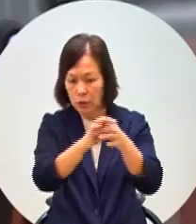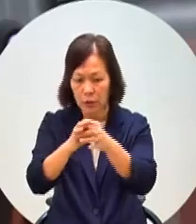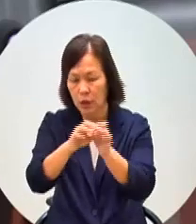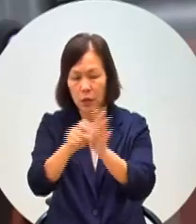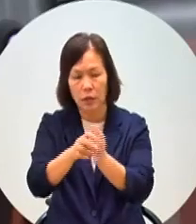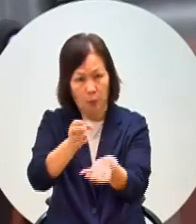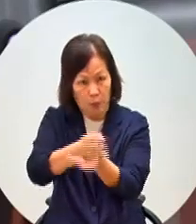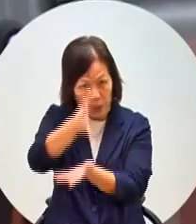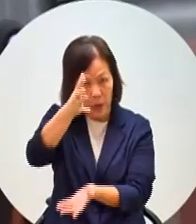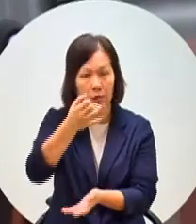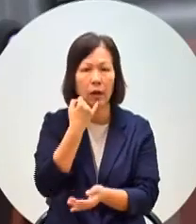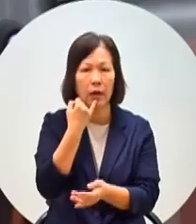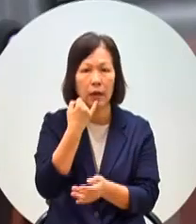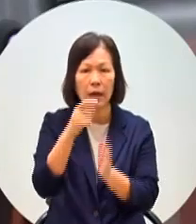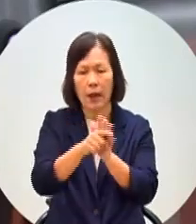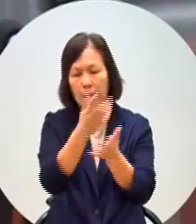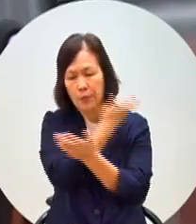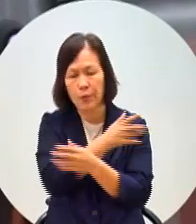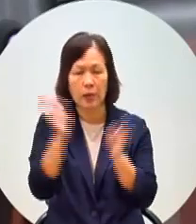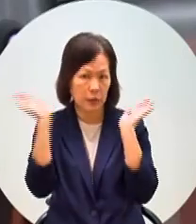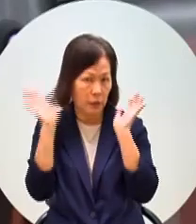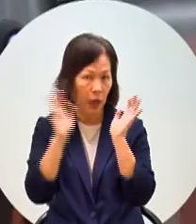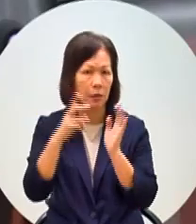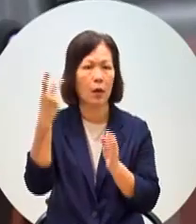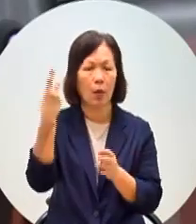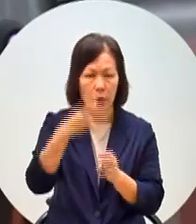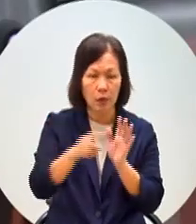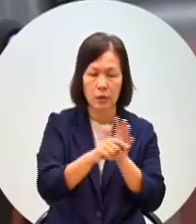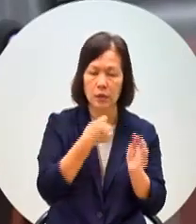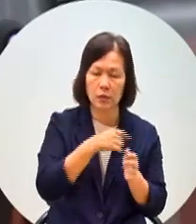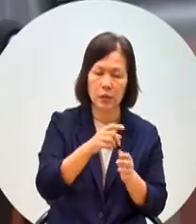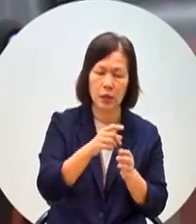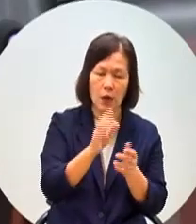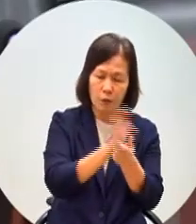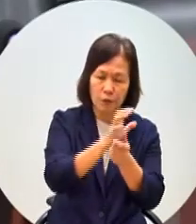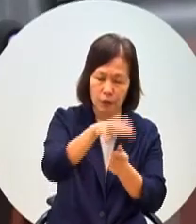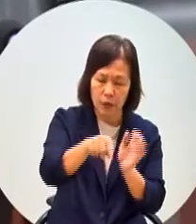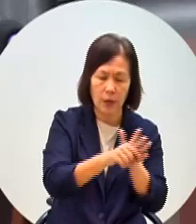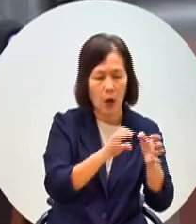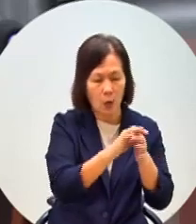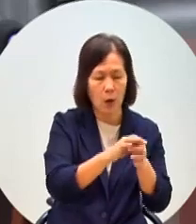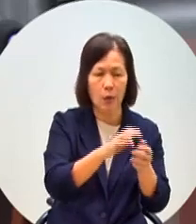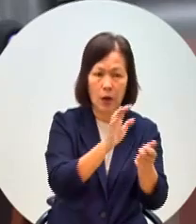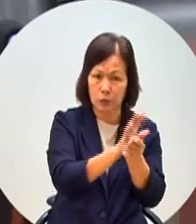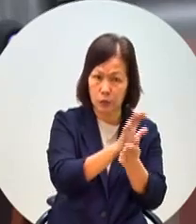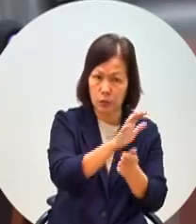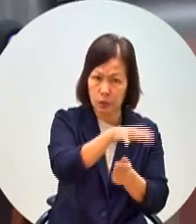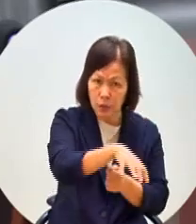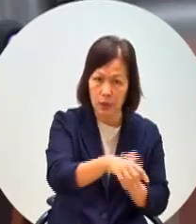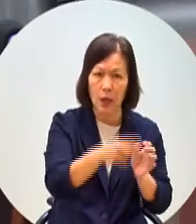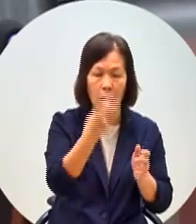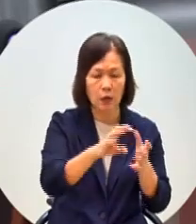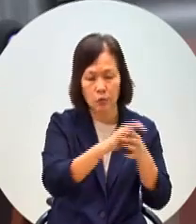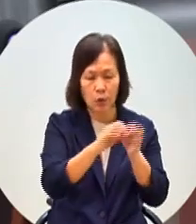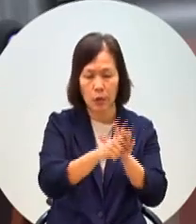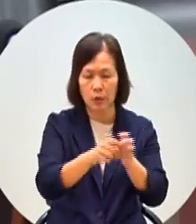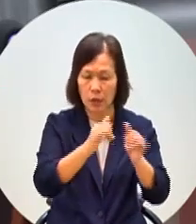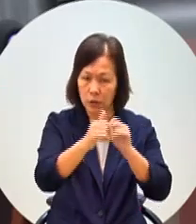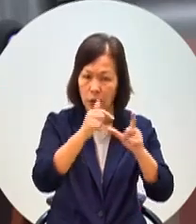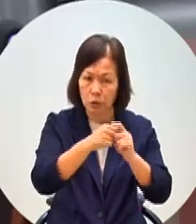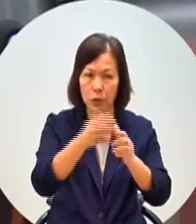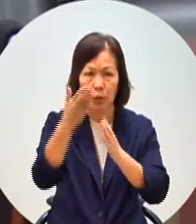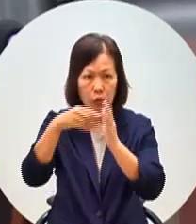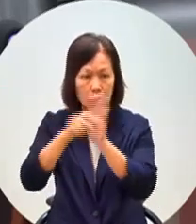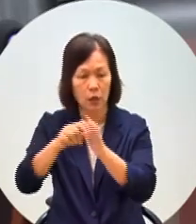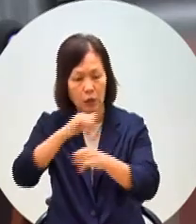那无论是小朋友也好，或者是儿少据点、关怀据点，或者是相关的社区或学校的活